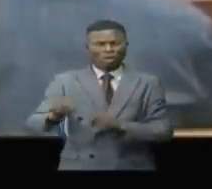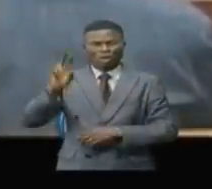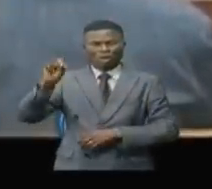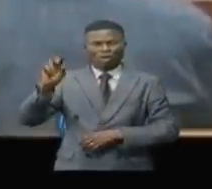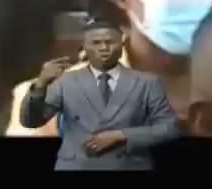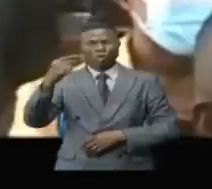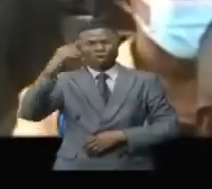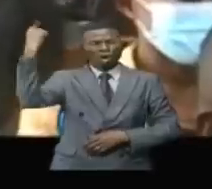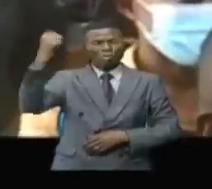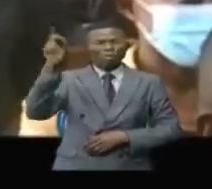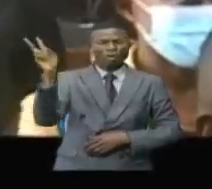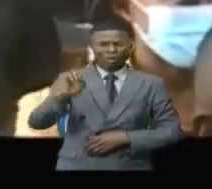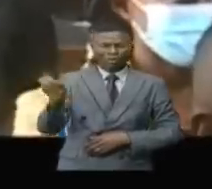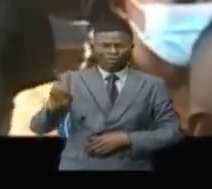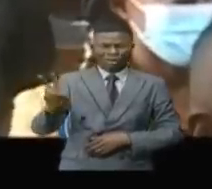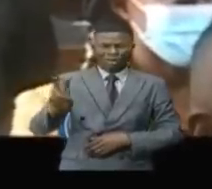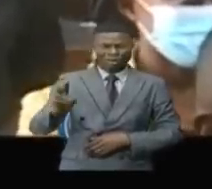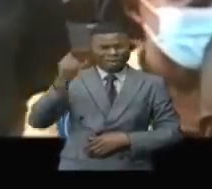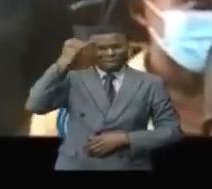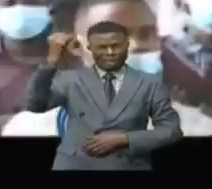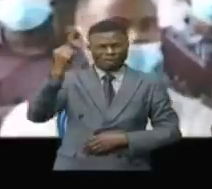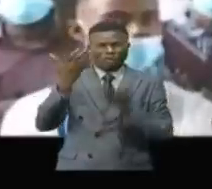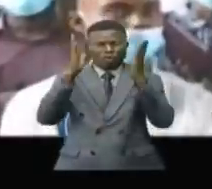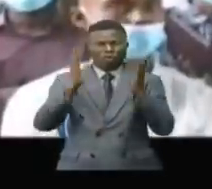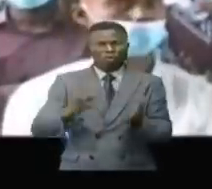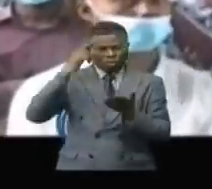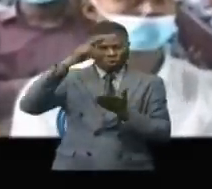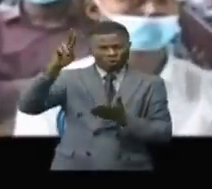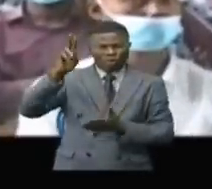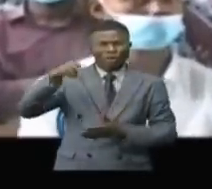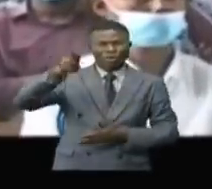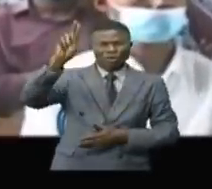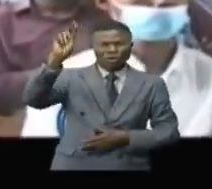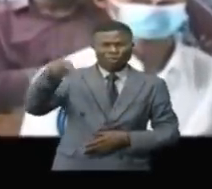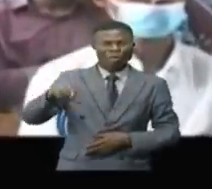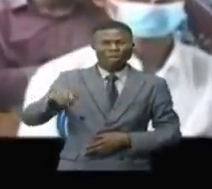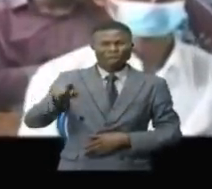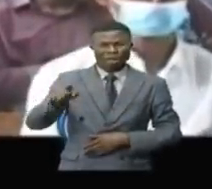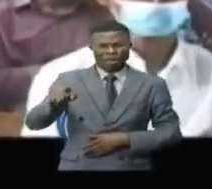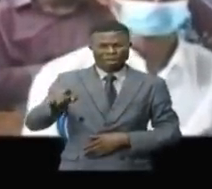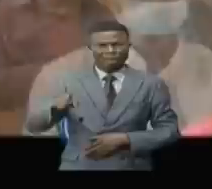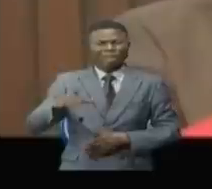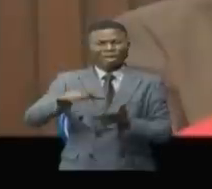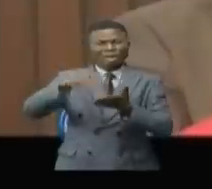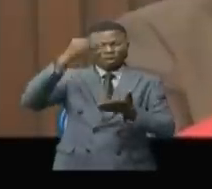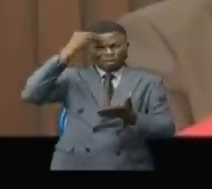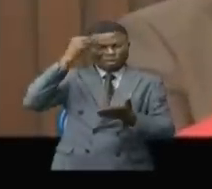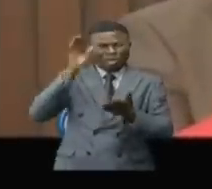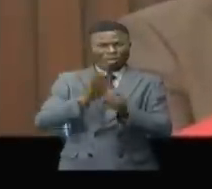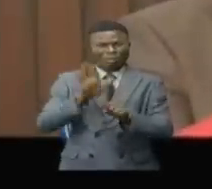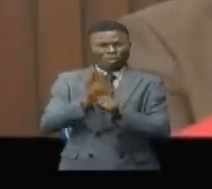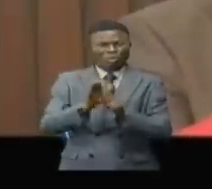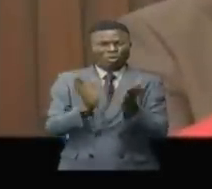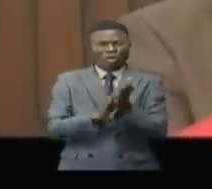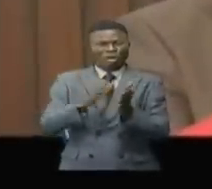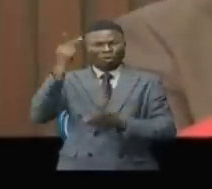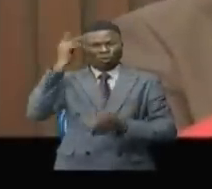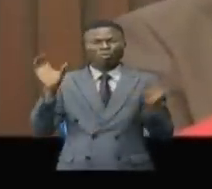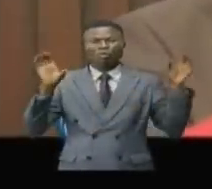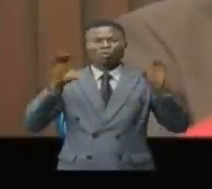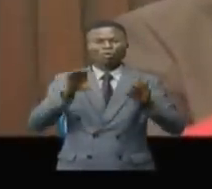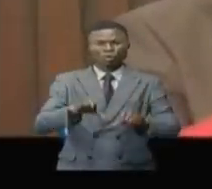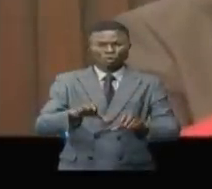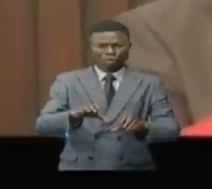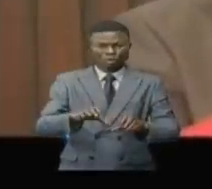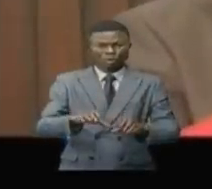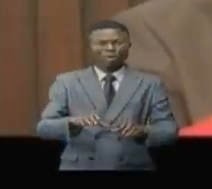Monde Vert à l'intention des étudiants de l'Université pédagogique nationale UPEN et les élèves des différentes écoles de Kinshasa a